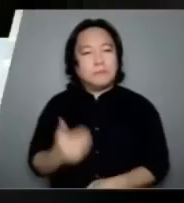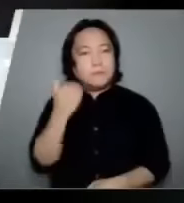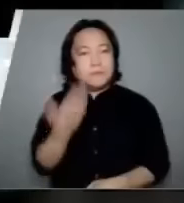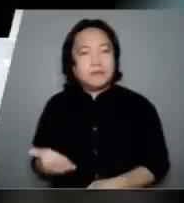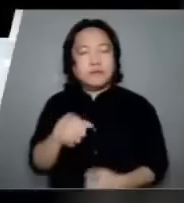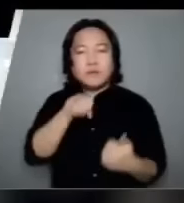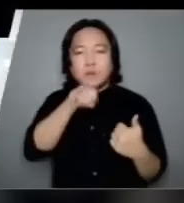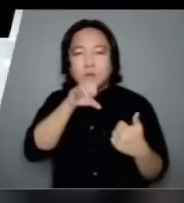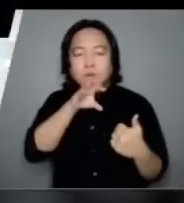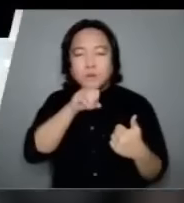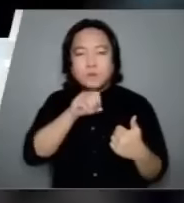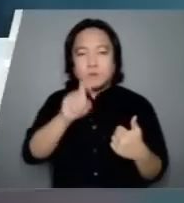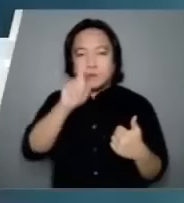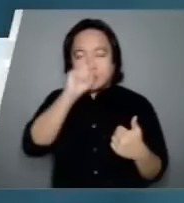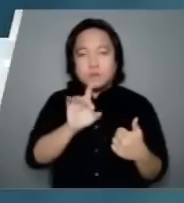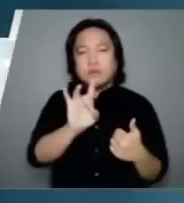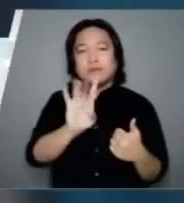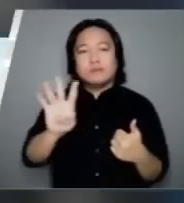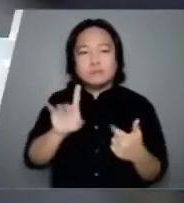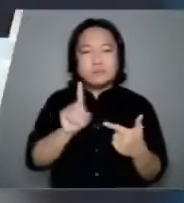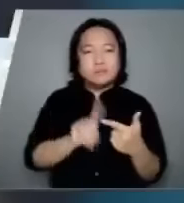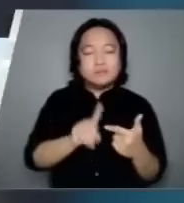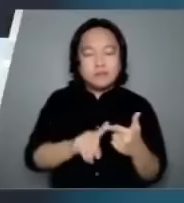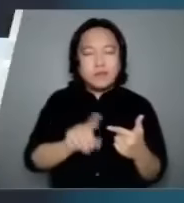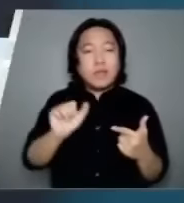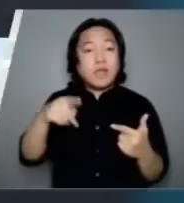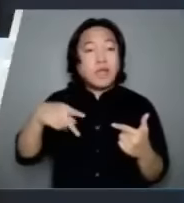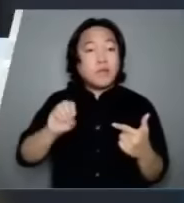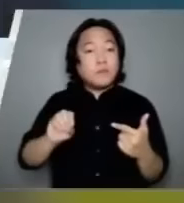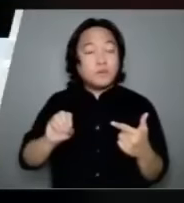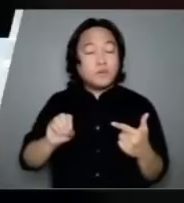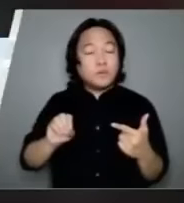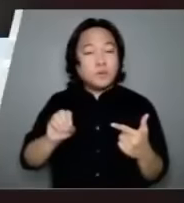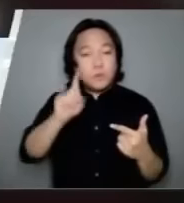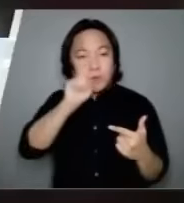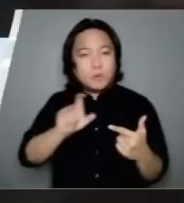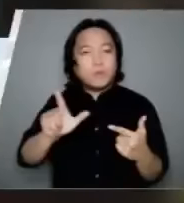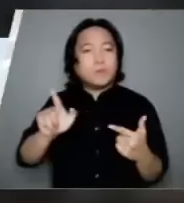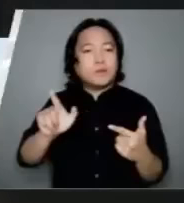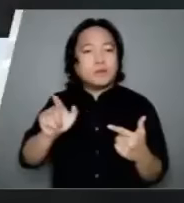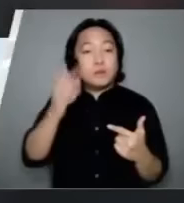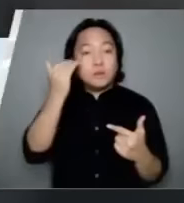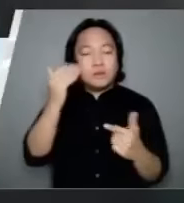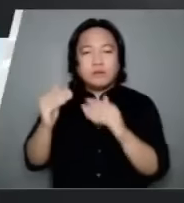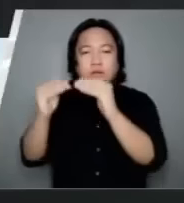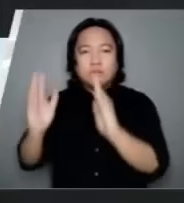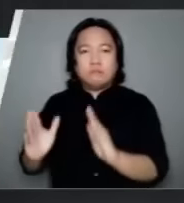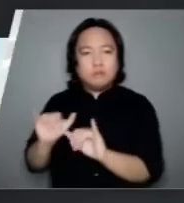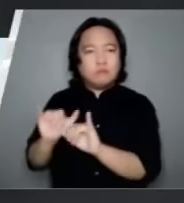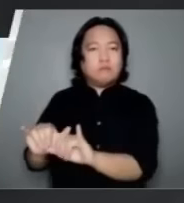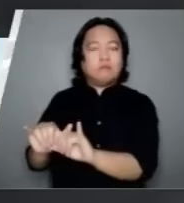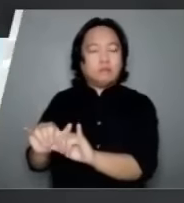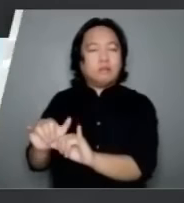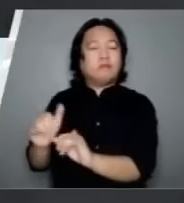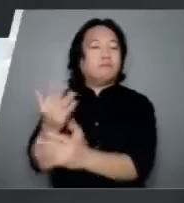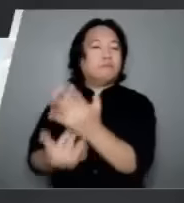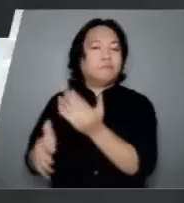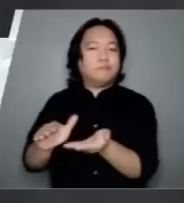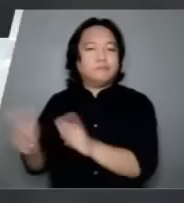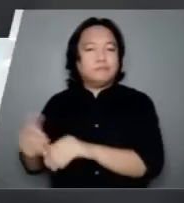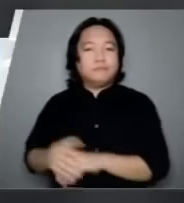pati ang 21 anyos niyang apo, matapos matrap sa loob ng bahay. Yung kasawa ko, hinila ko na pababa. Papatay niya